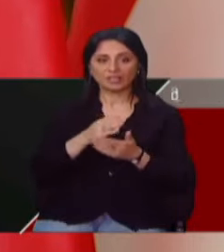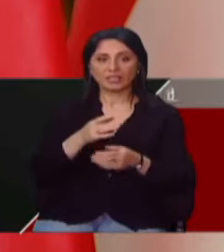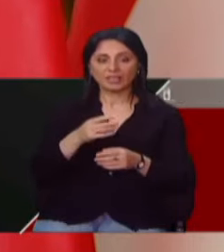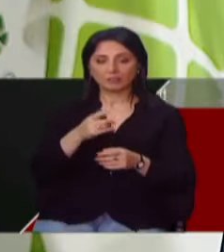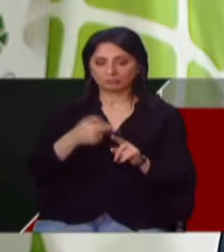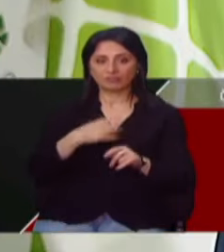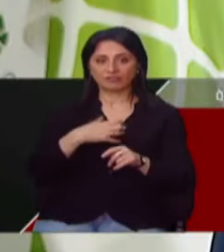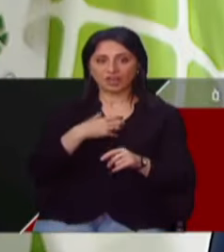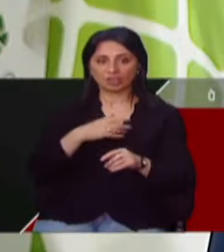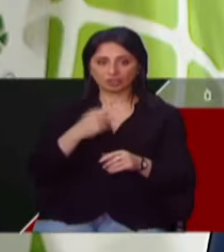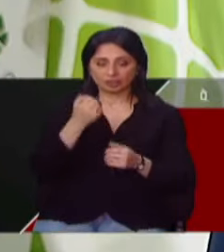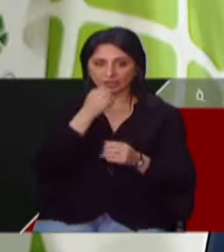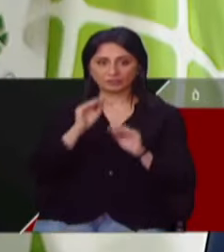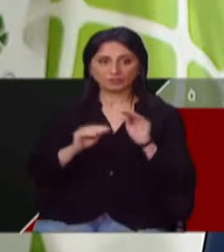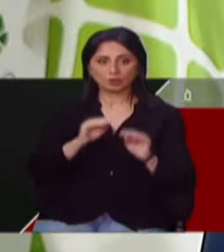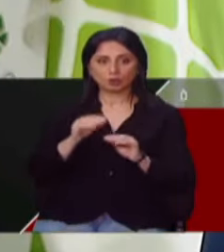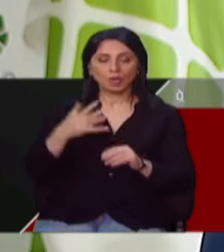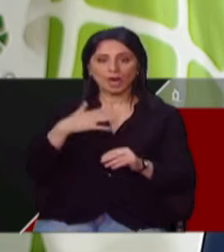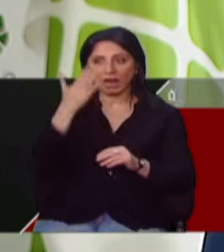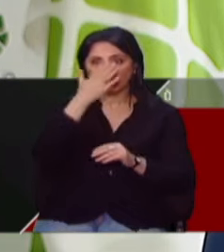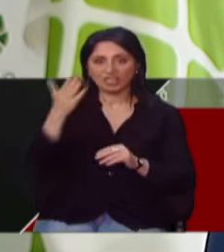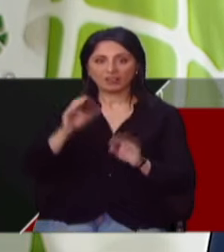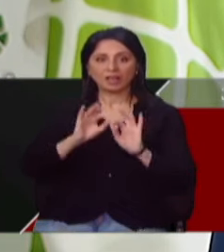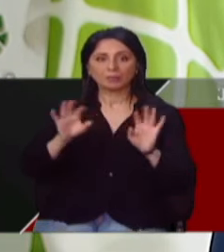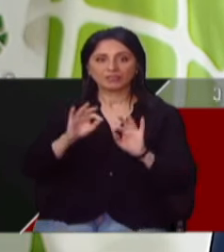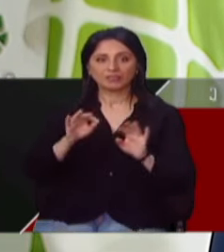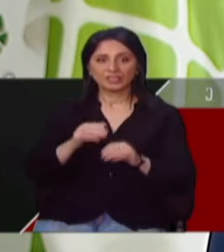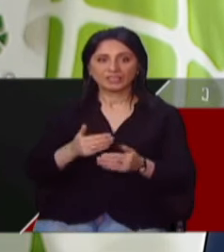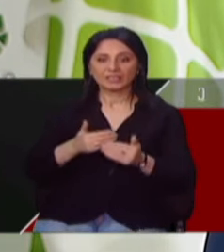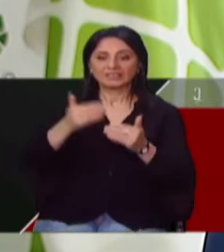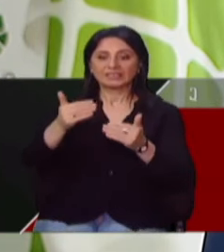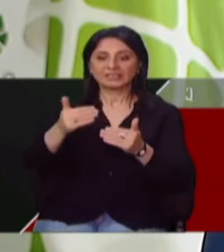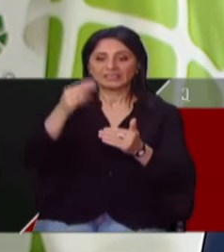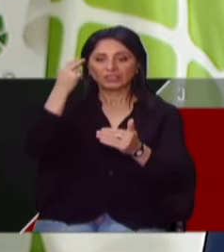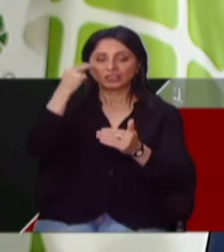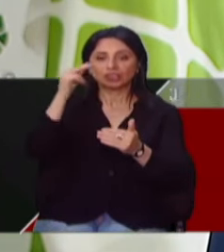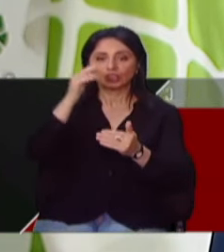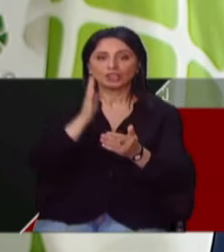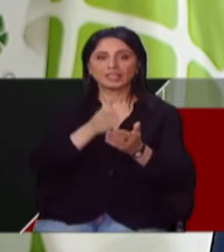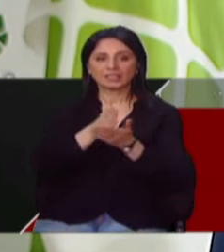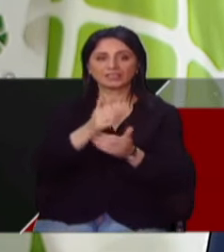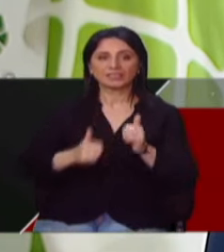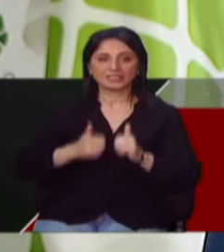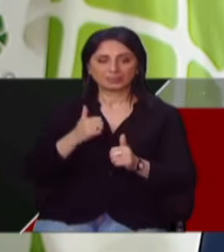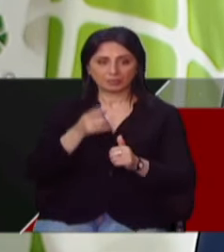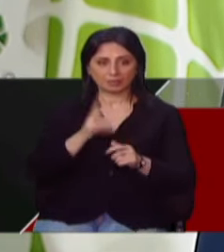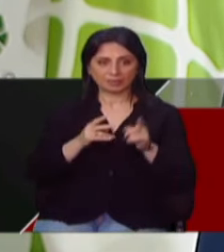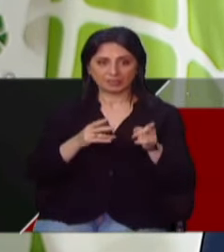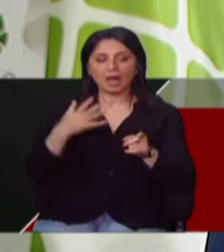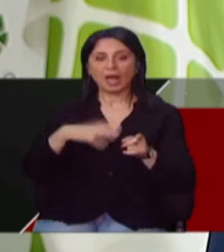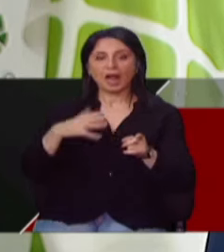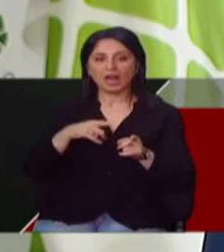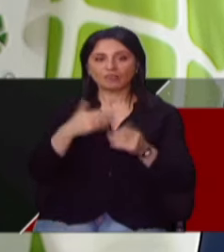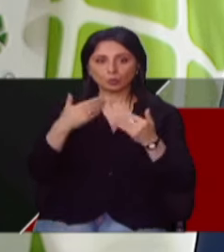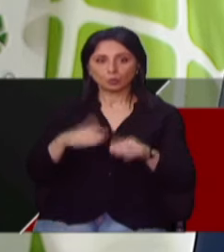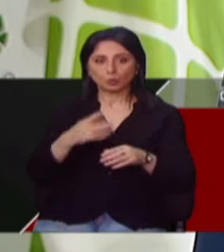criticul infrastructură. Cartul chaos e obnebian aset mesaj. În hir se bit cine tiske. Da, mă urmăriș că esaris o cartul ma chalc